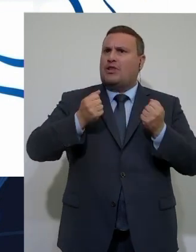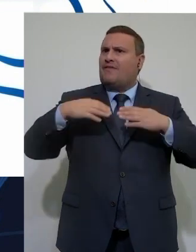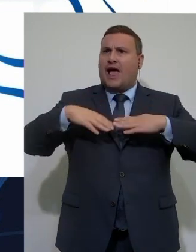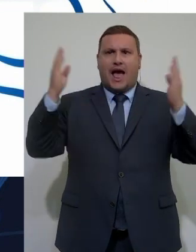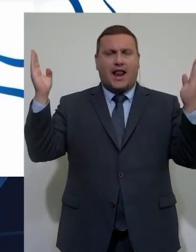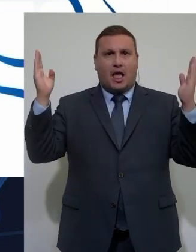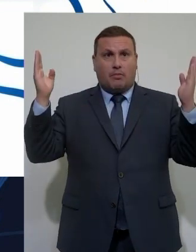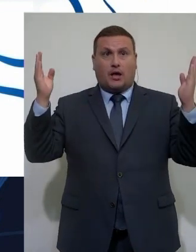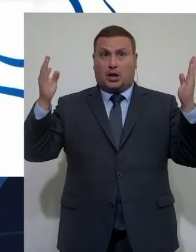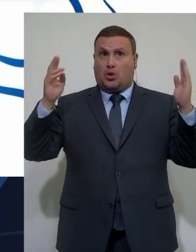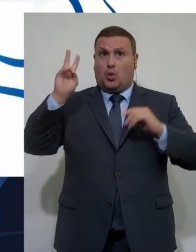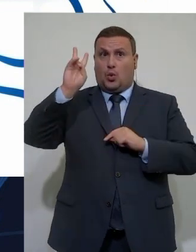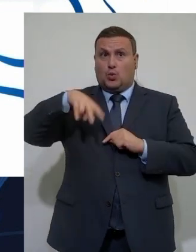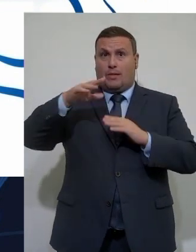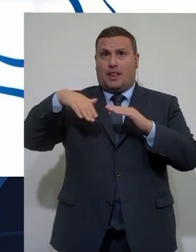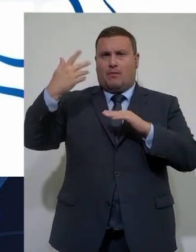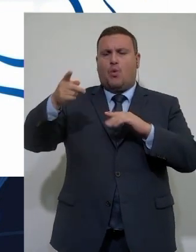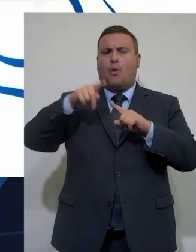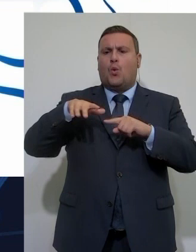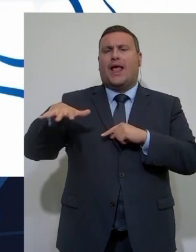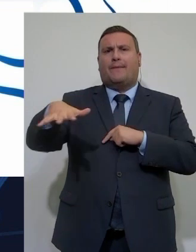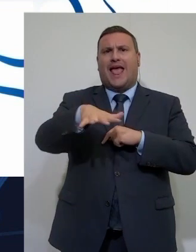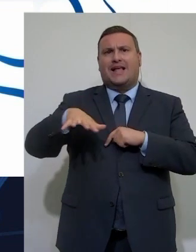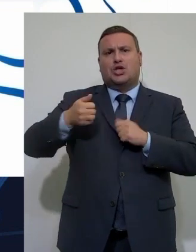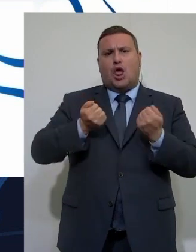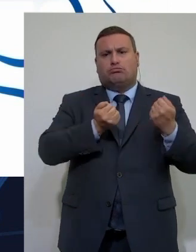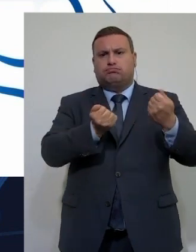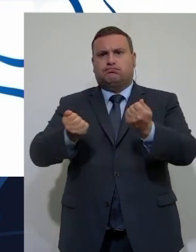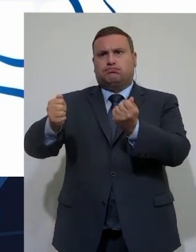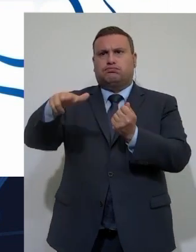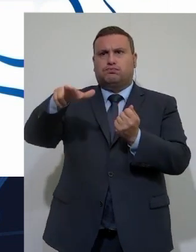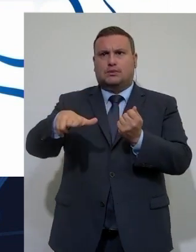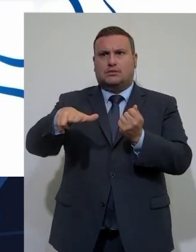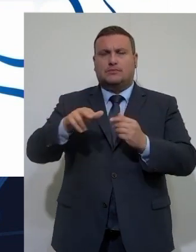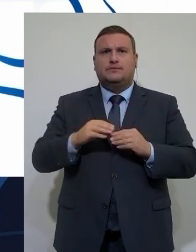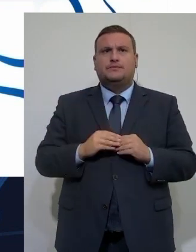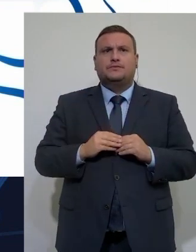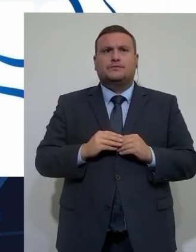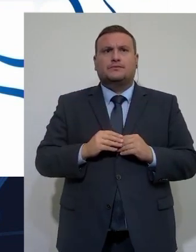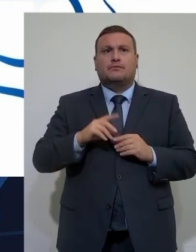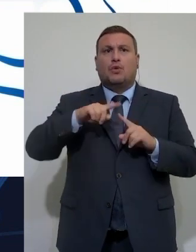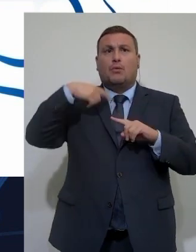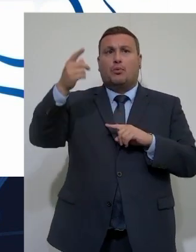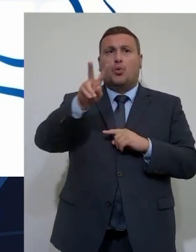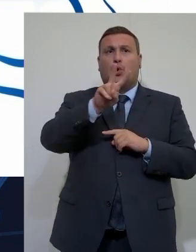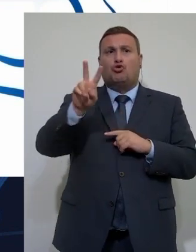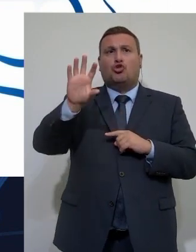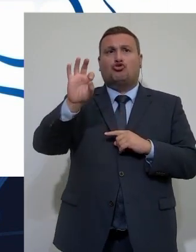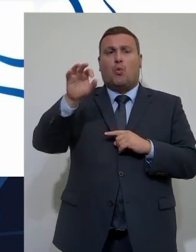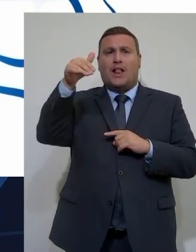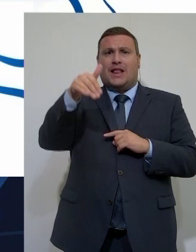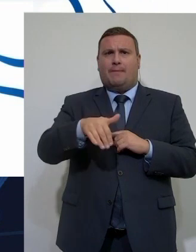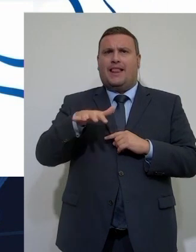dalla presenza anche di piazzole, ha 250.000 piazzole specifiche per i mezzi mobili e